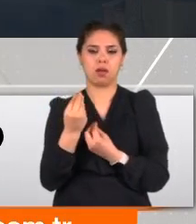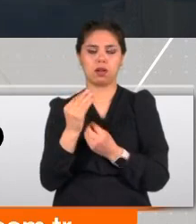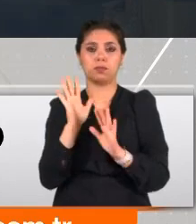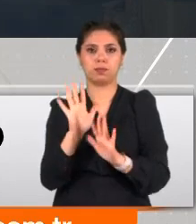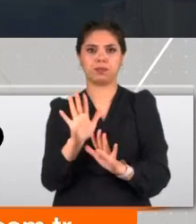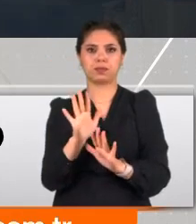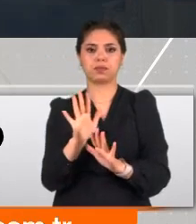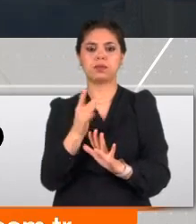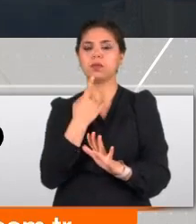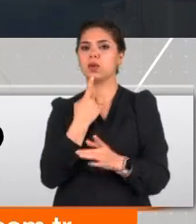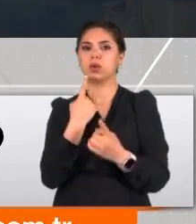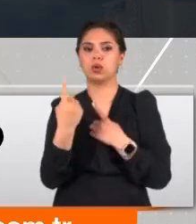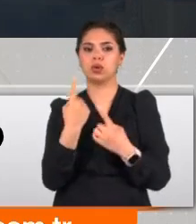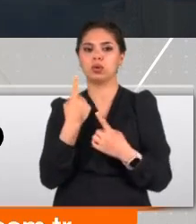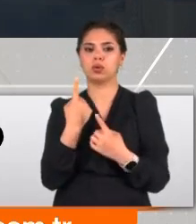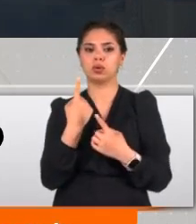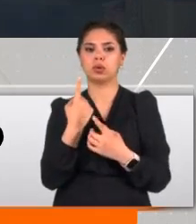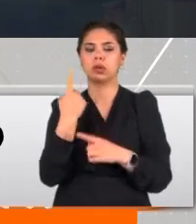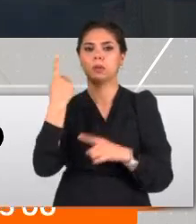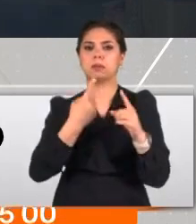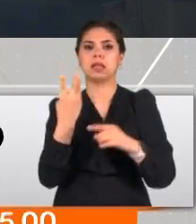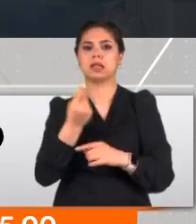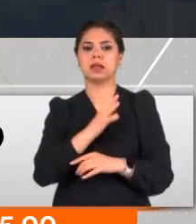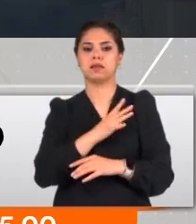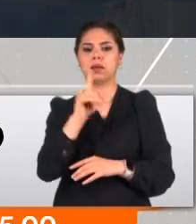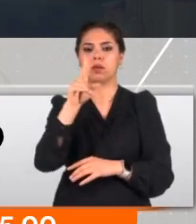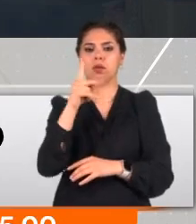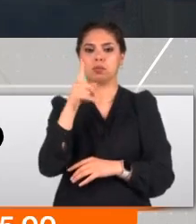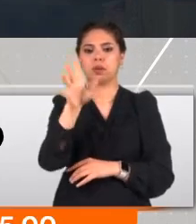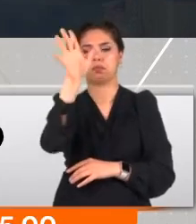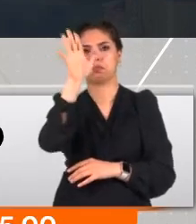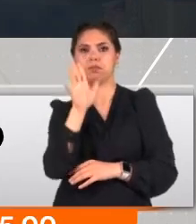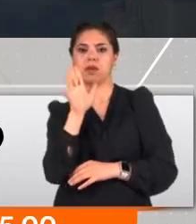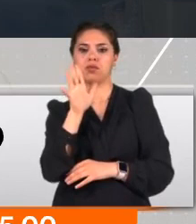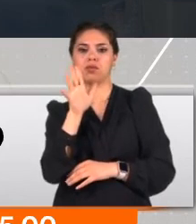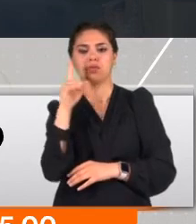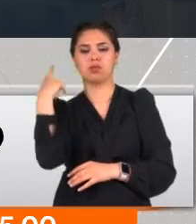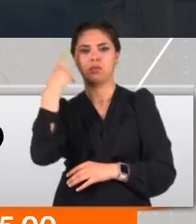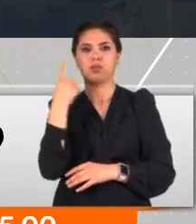Ancak dillendirilen, talep edilen bazı rakamlar da var. Mesela 12.500 liralık